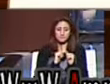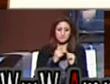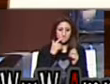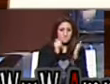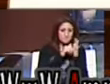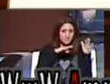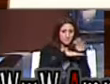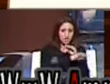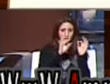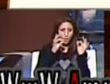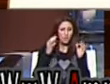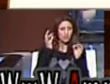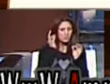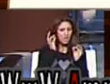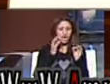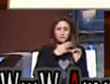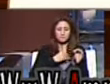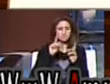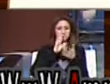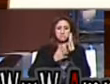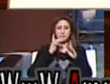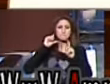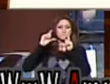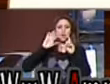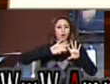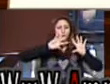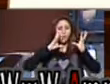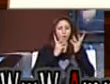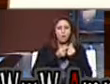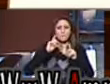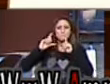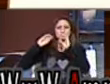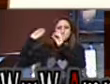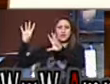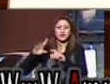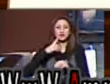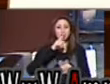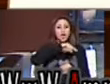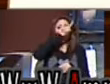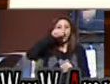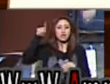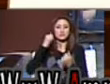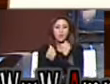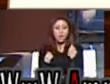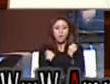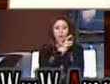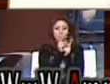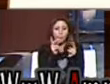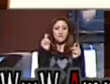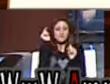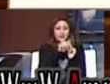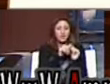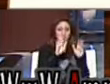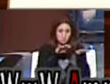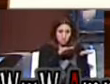في المنازل بتاعتهم سوى الاساس القديم خالص اللي موجود فيه. بس بيقولوا القصر كان فيه تحف وكان فيه مقتنيات كثيره، هل موجوده ولا